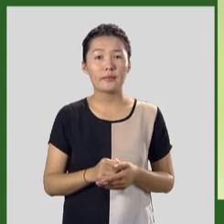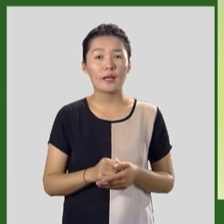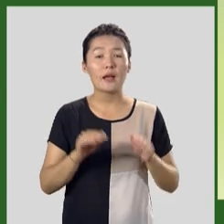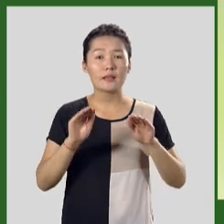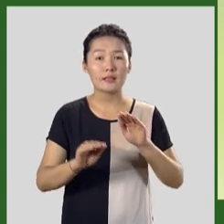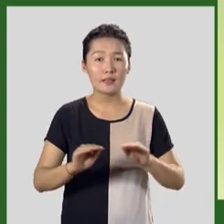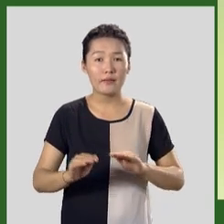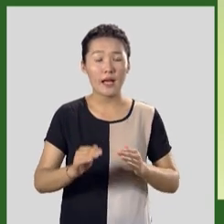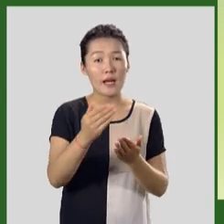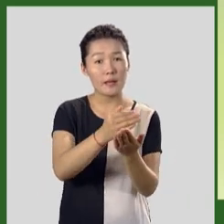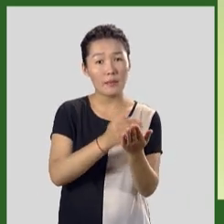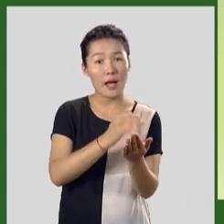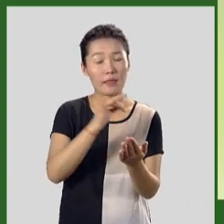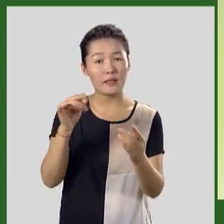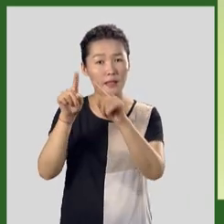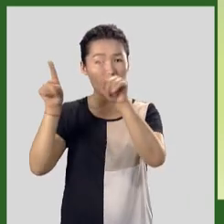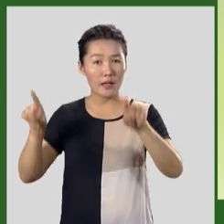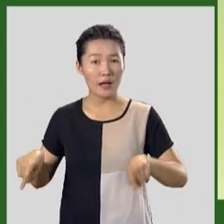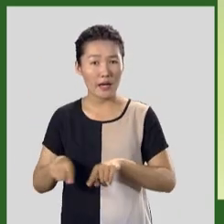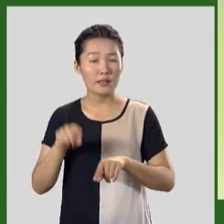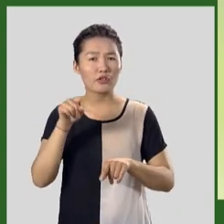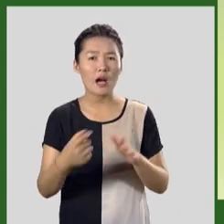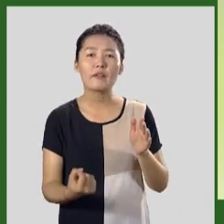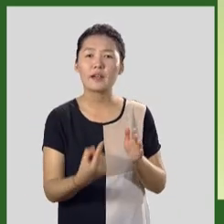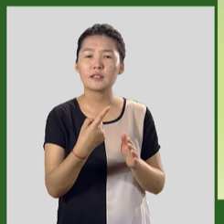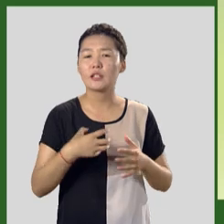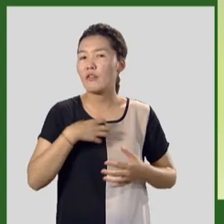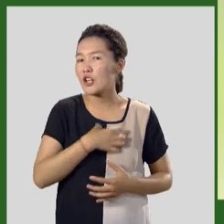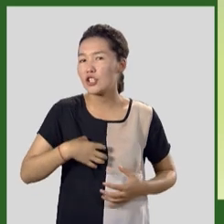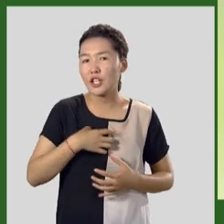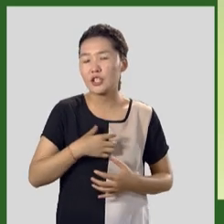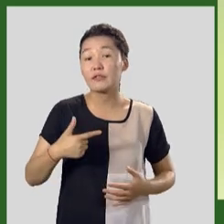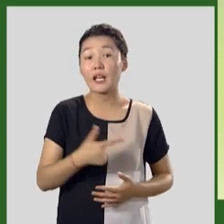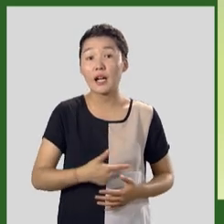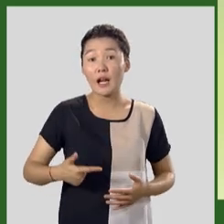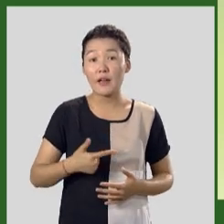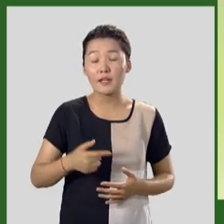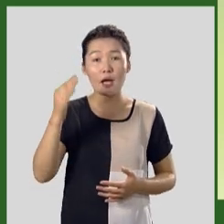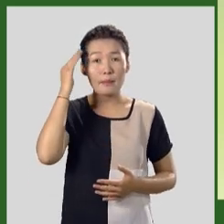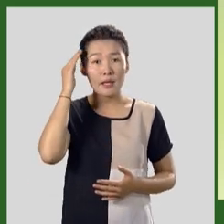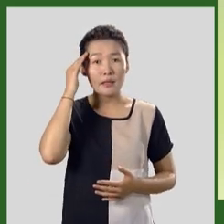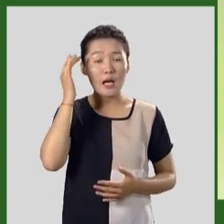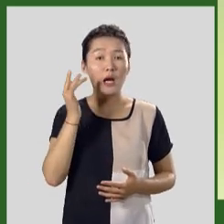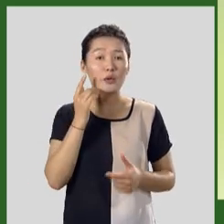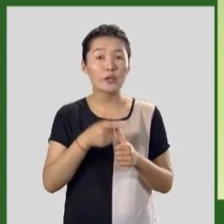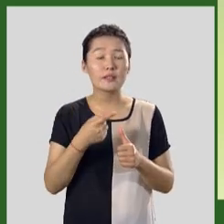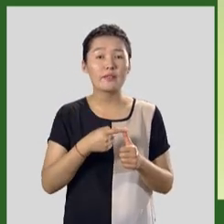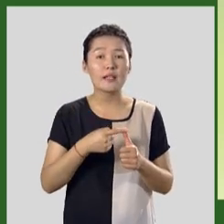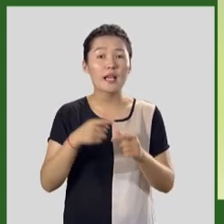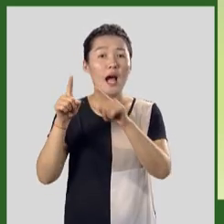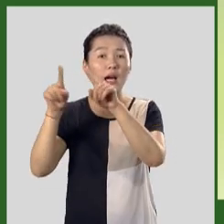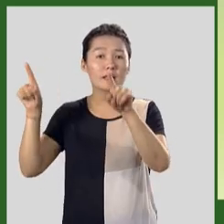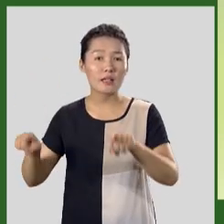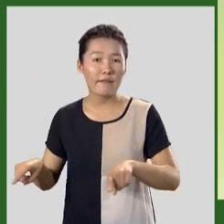планы и карты. Так возник важнейший в географии метод, который называется картографическим,